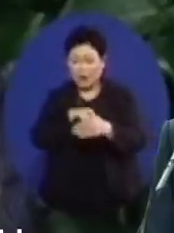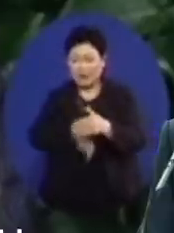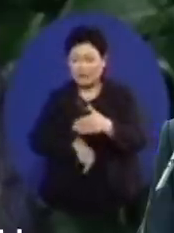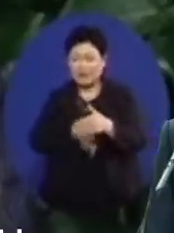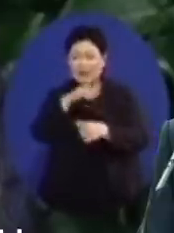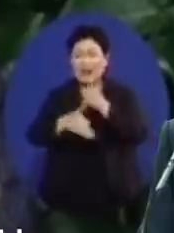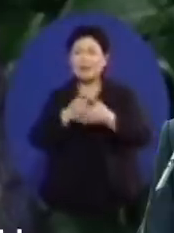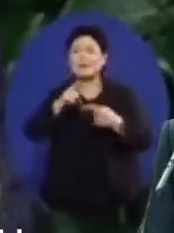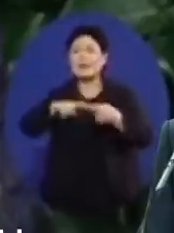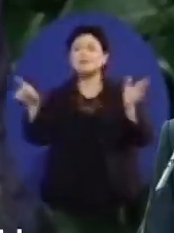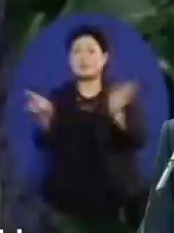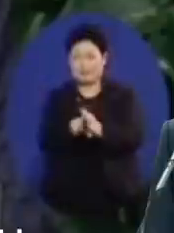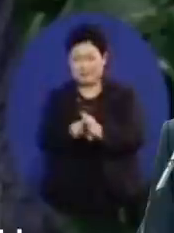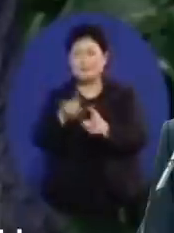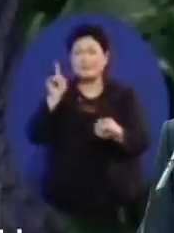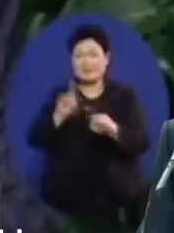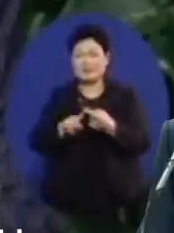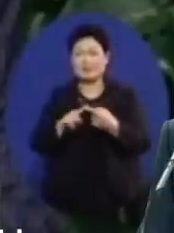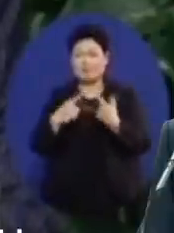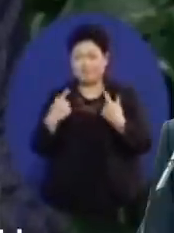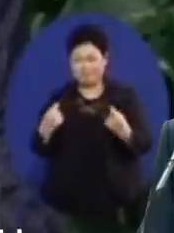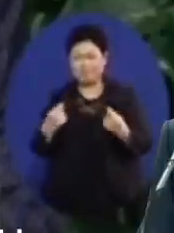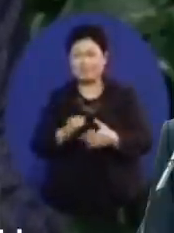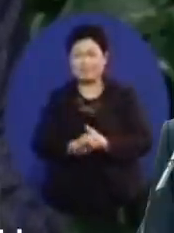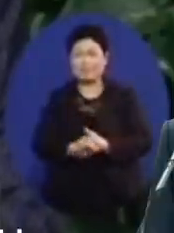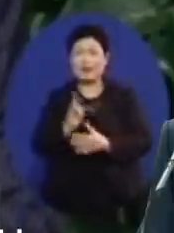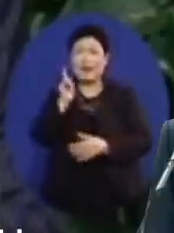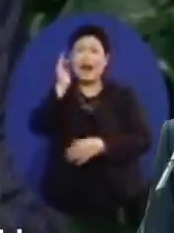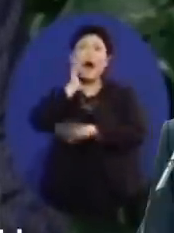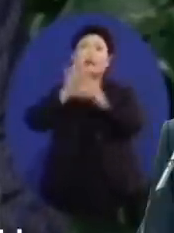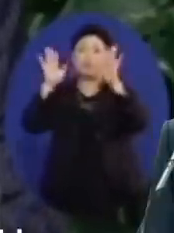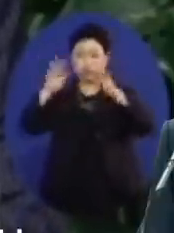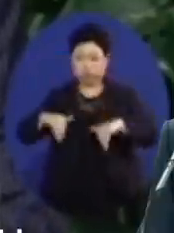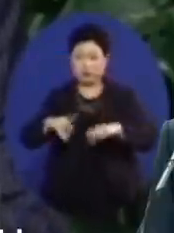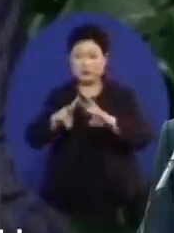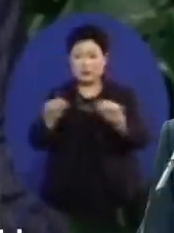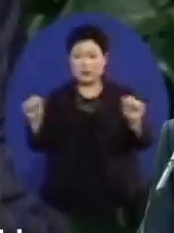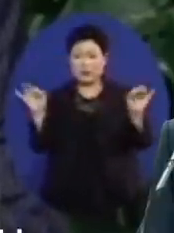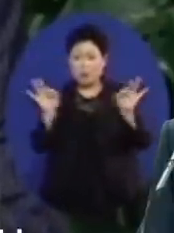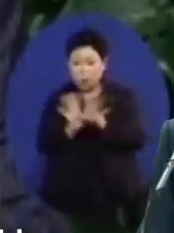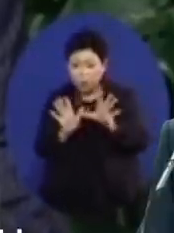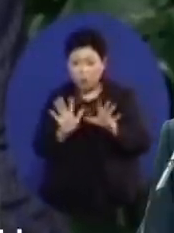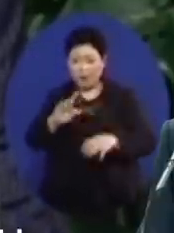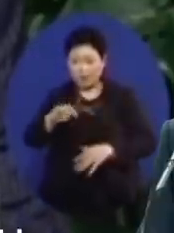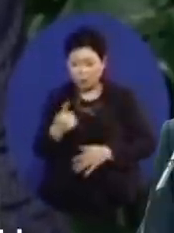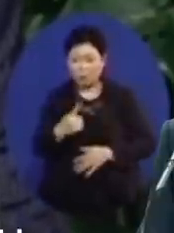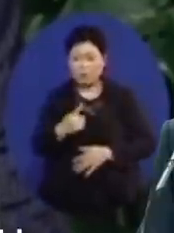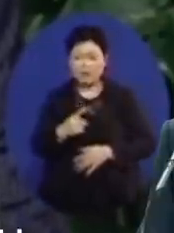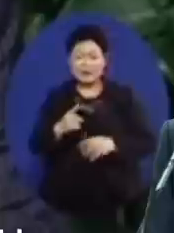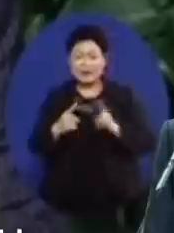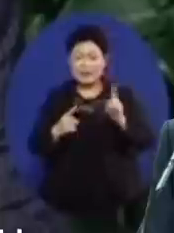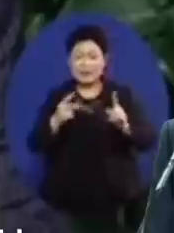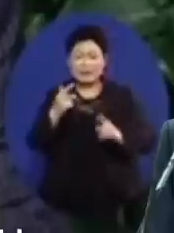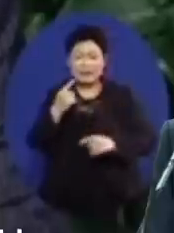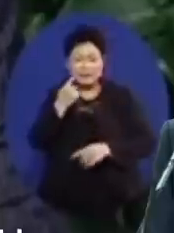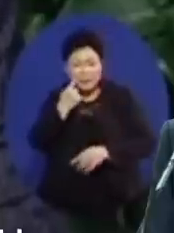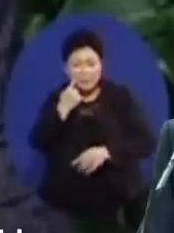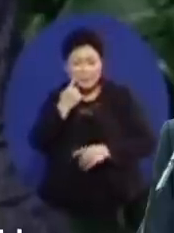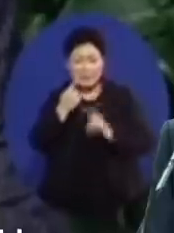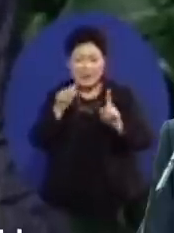대한 믿음이다. 저 하늘이 무너지고 이 땅이 꺼져도 1.1핵도